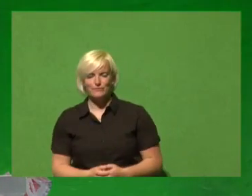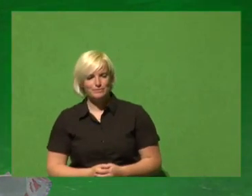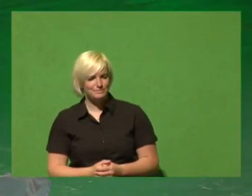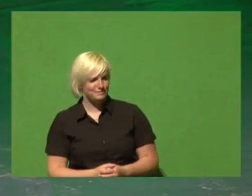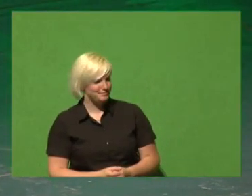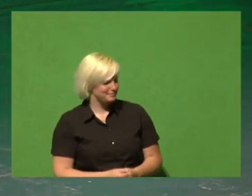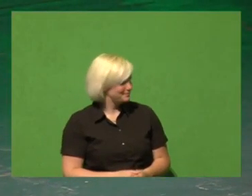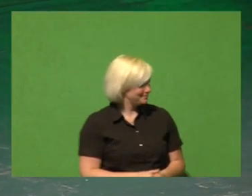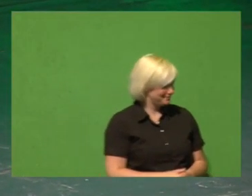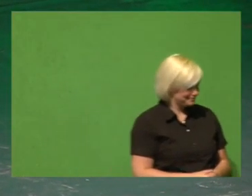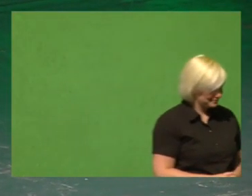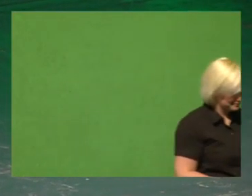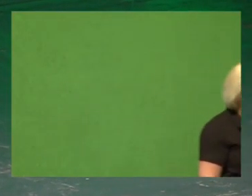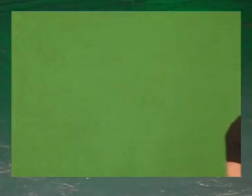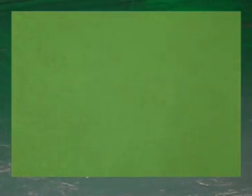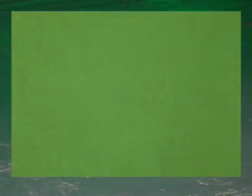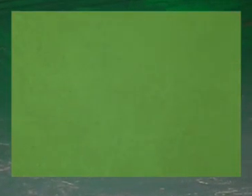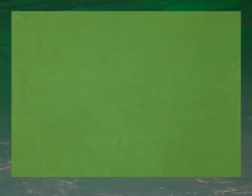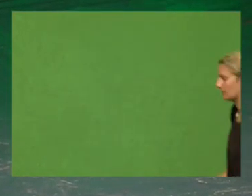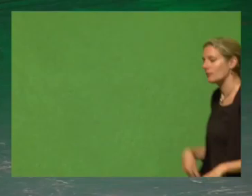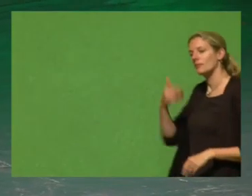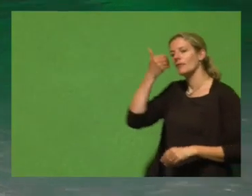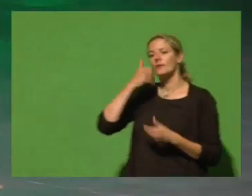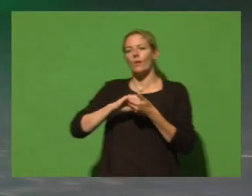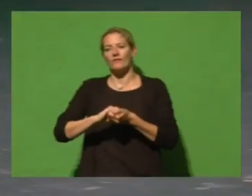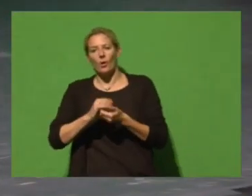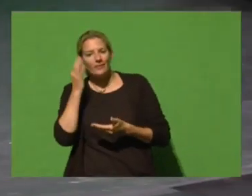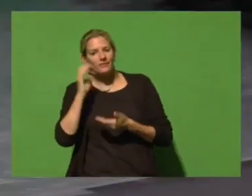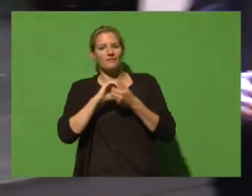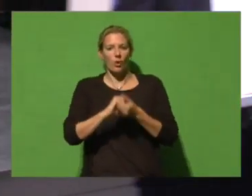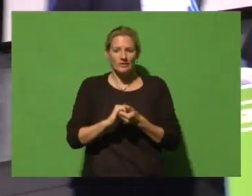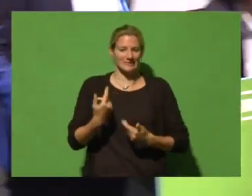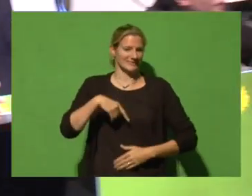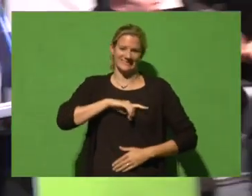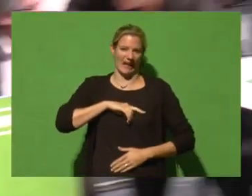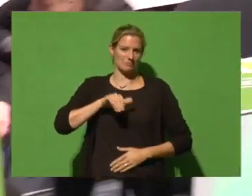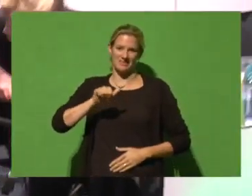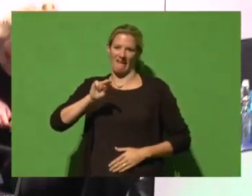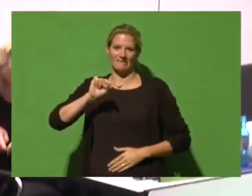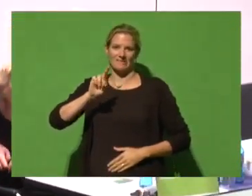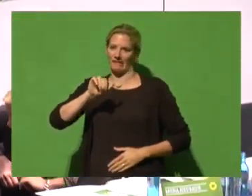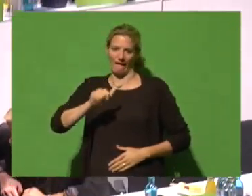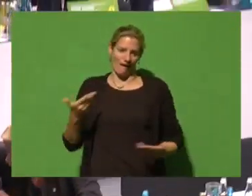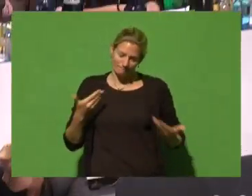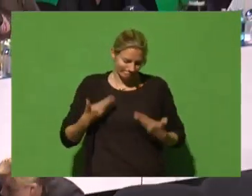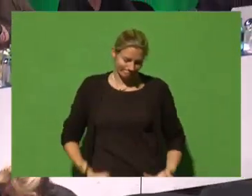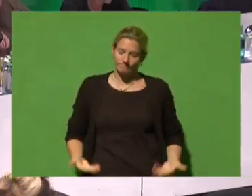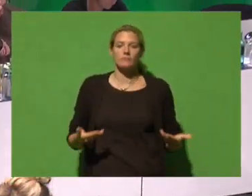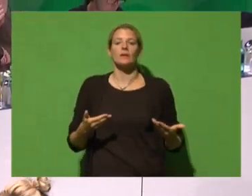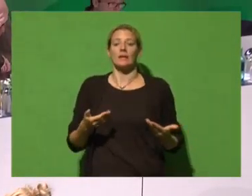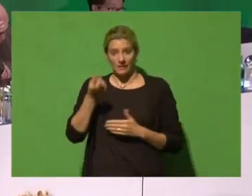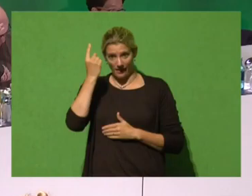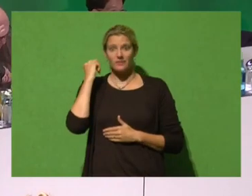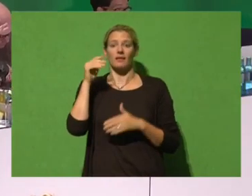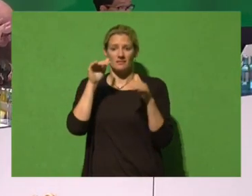Liebe Freundinnen und Freunde, ich bin nicht Andrea. Andrea war gestern hier im Hause, wollte eigentlich heute noch kommen, aber dann ist ein familiärer Zwischenfall